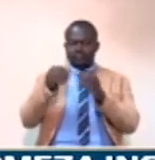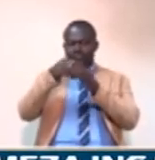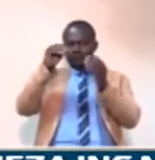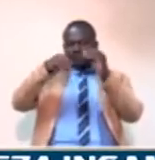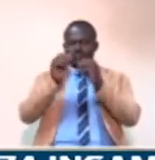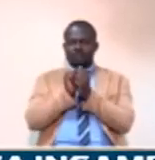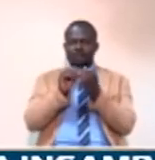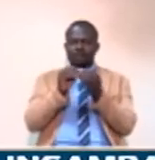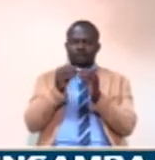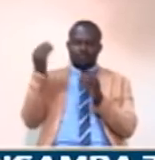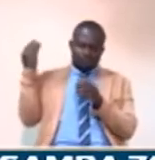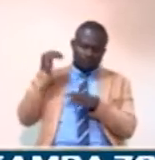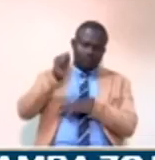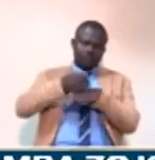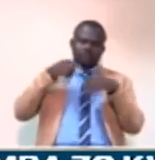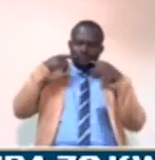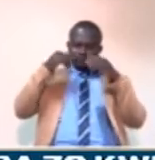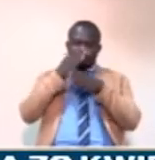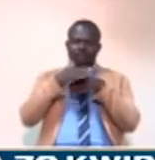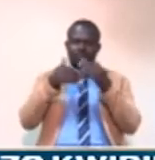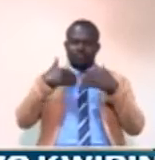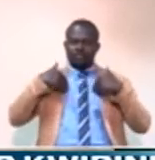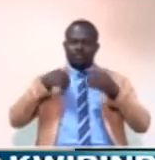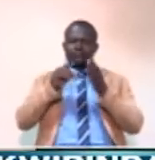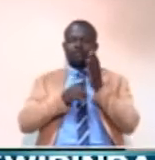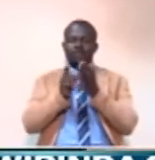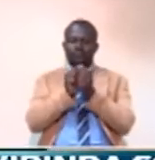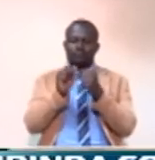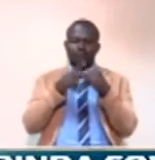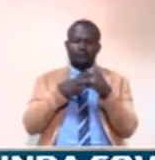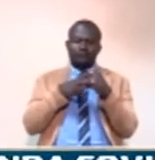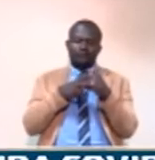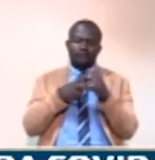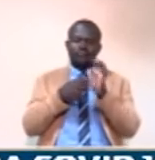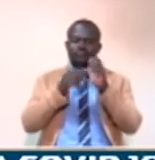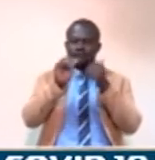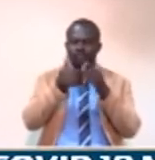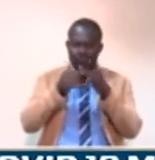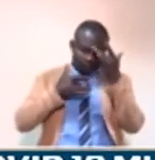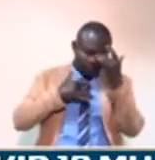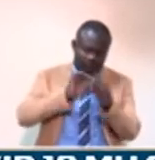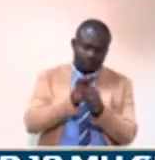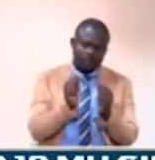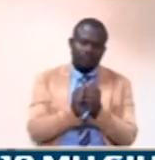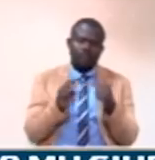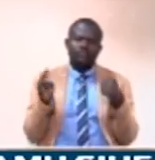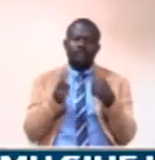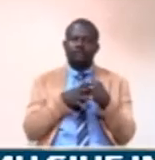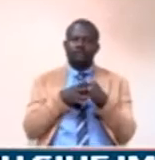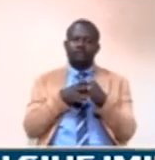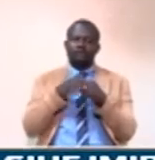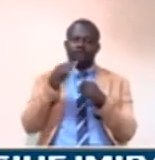umusaruro. Imibare iheruka gushyirwa ahagaragara na Minisiteri y'Ubuzima tariki ya 17 igaragaza ko abanduye COVID-19